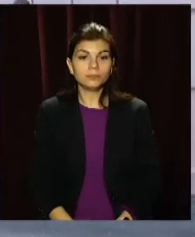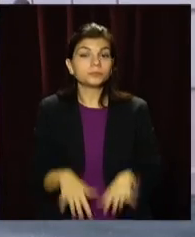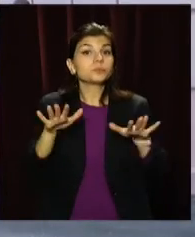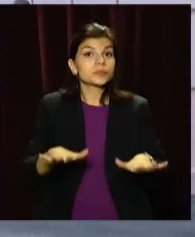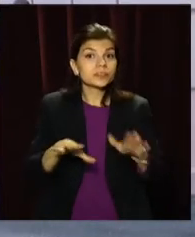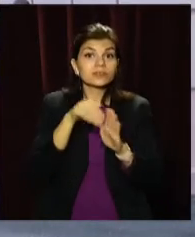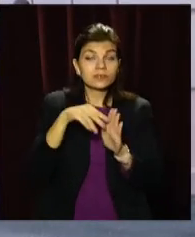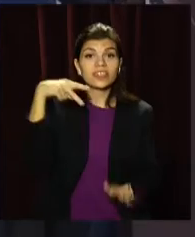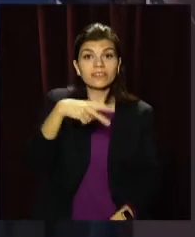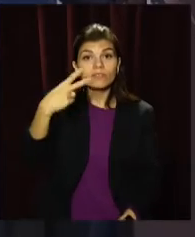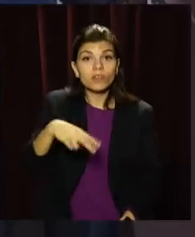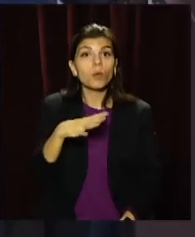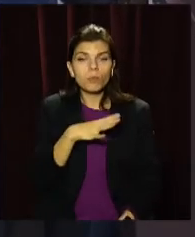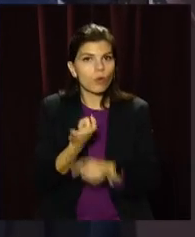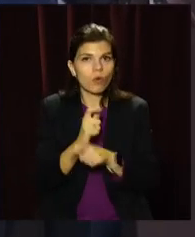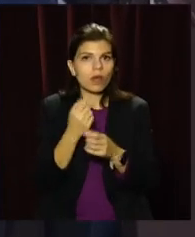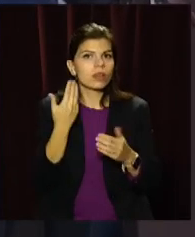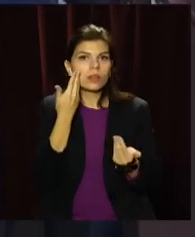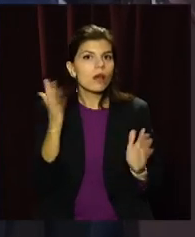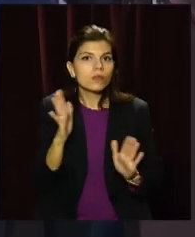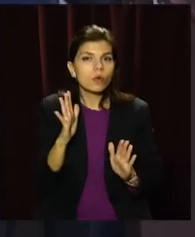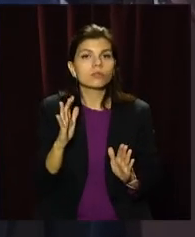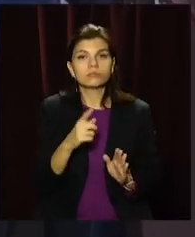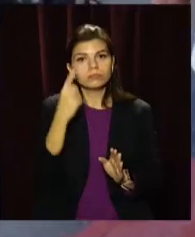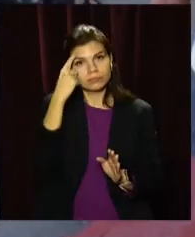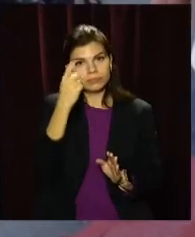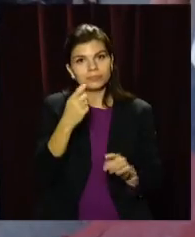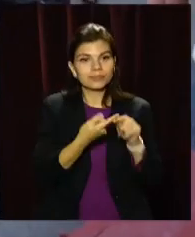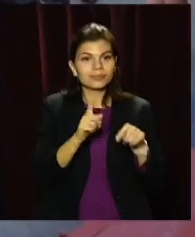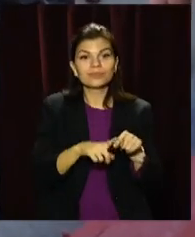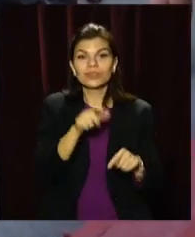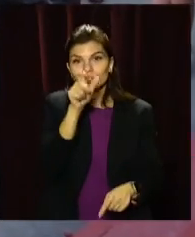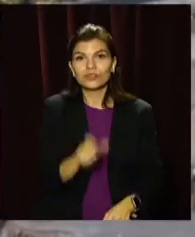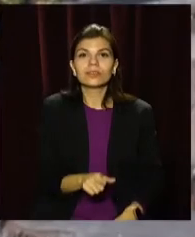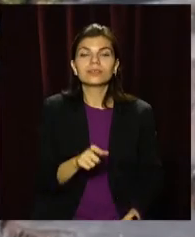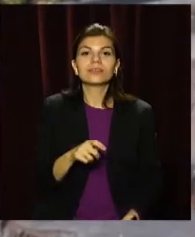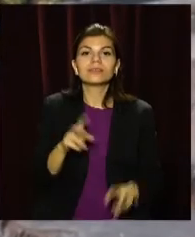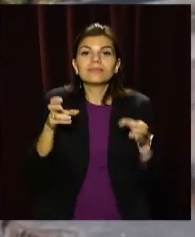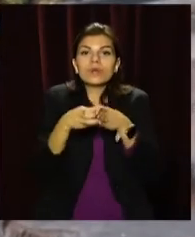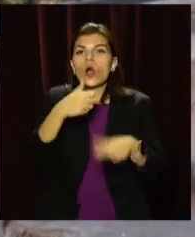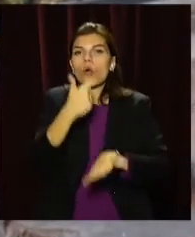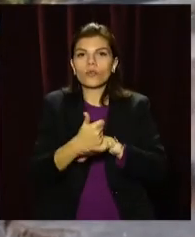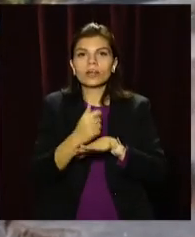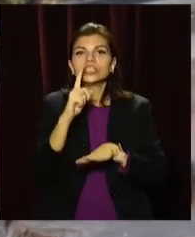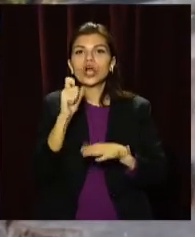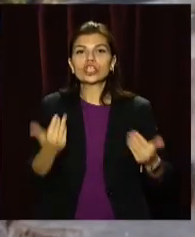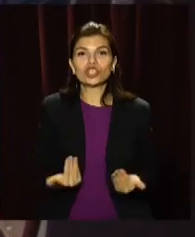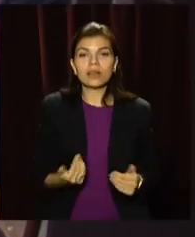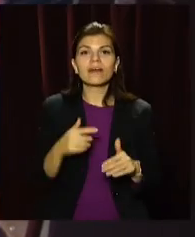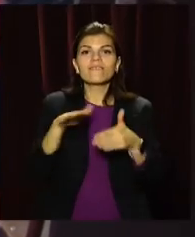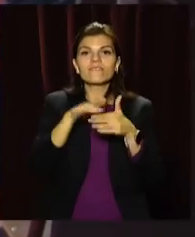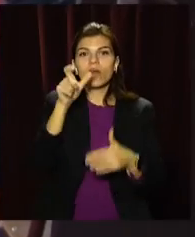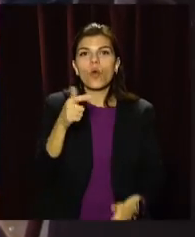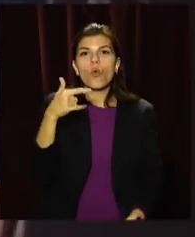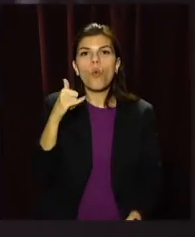Місцеві вибори 2020 були непростими, відзначив лідер Дніпропетровського регіонального осередку партії «Опозиційна платформа за життя» Геннадій Гуфман.